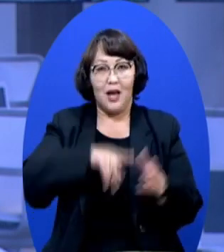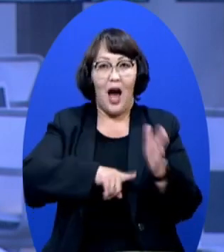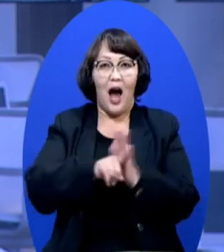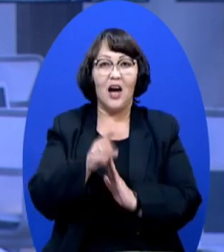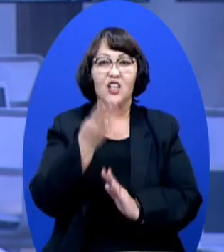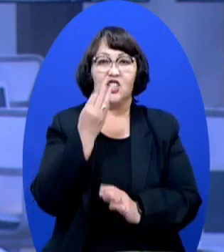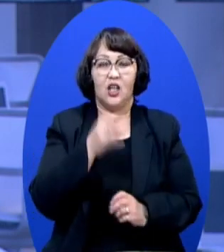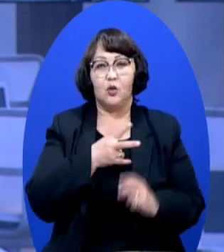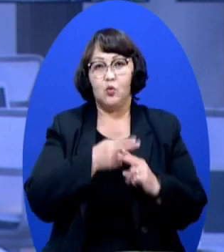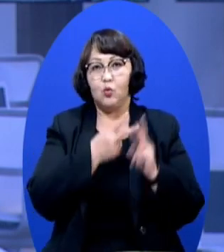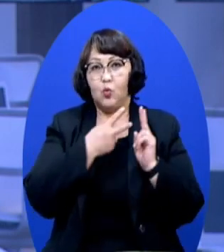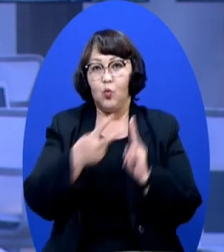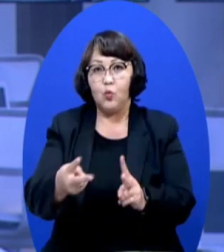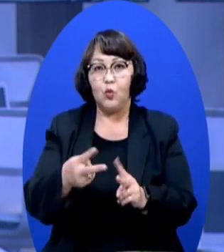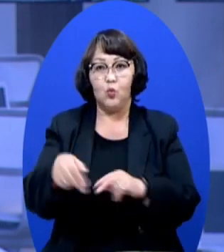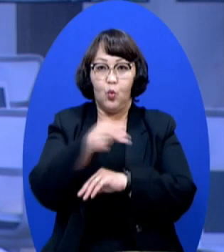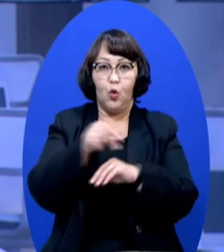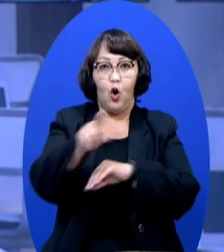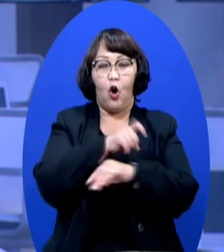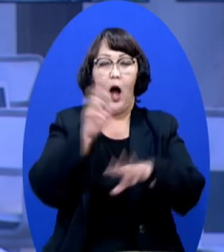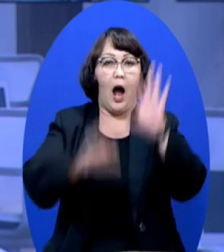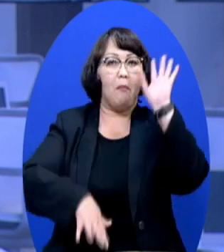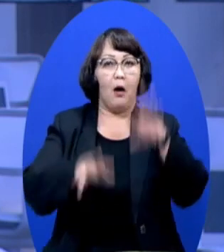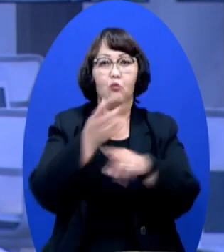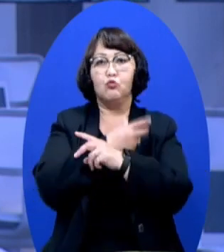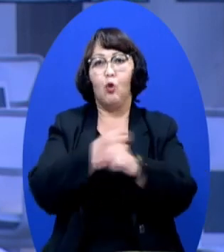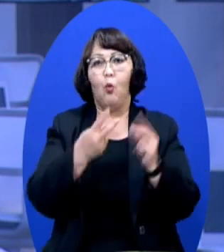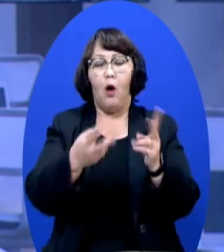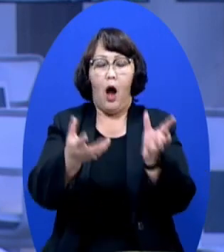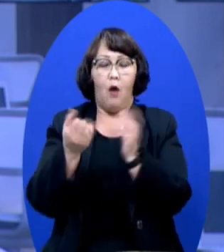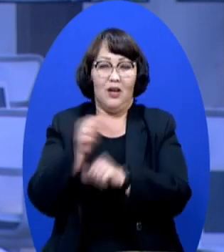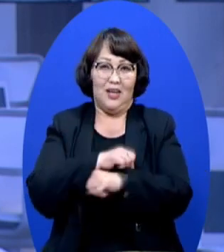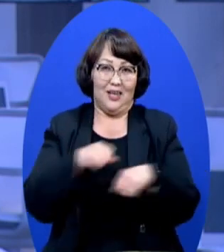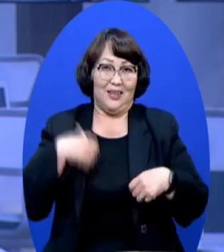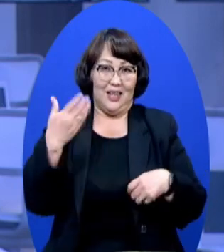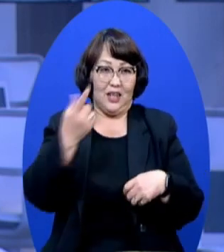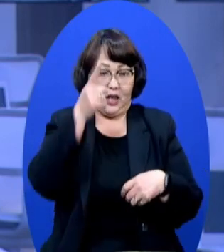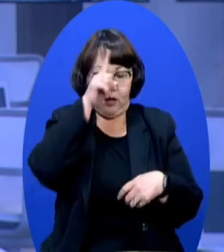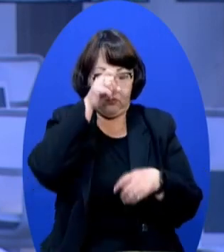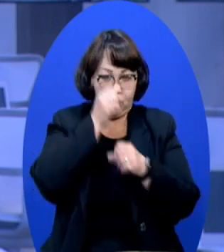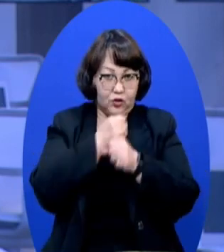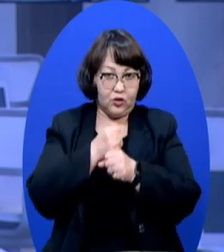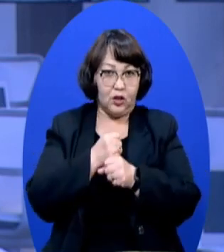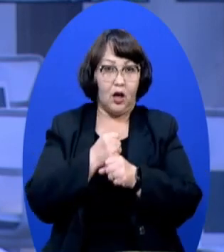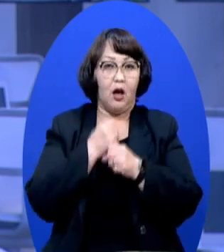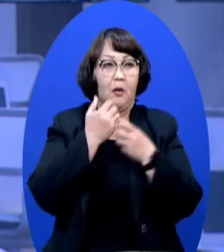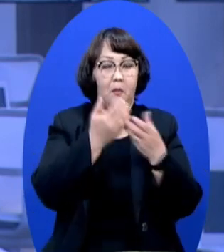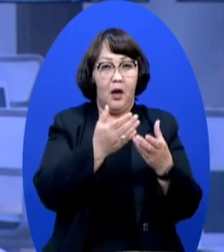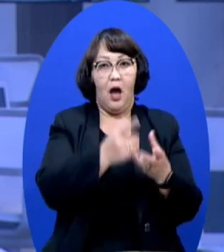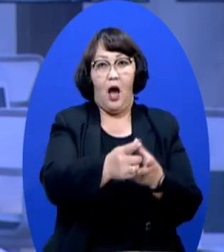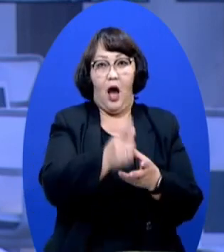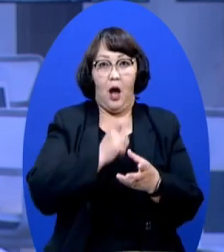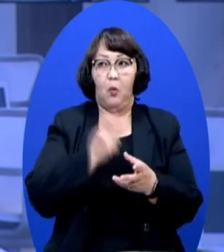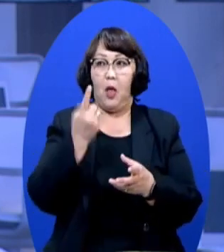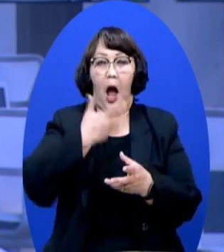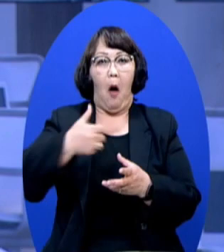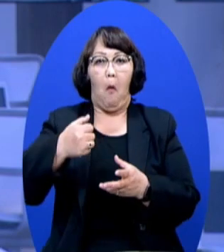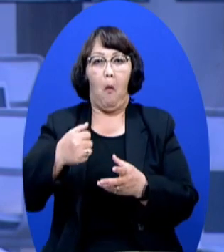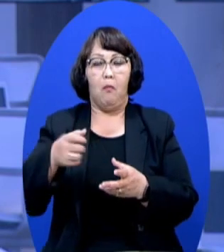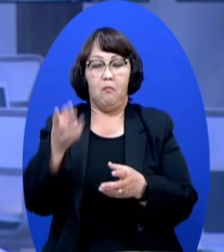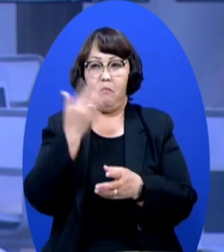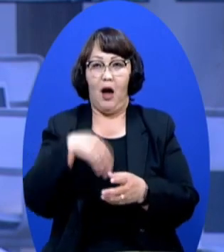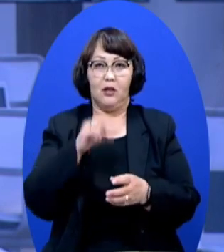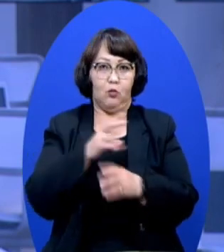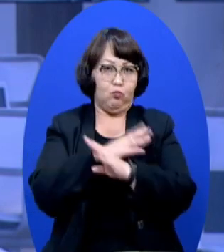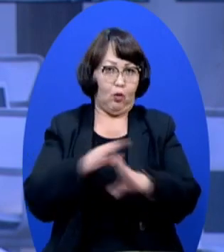тосом жуулчлалыг харьяалал харгалзахгүй үзүүлдэг болно. Мөн иргэн таны нэг эмнэлэгт өгсөн шинжилгээний хариуг нөгөө эмнэлэг нь хүлээн авдаггүй байдлыг ч гэсэн цэгсэлж